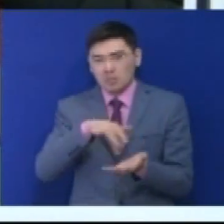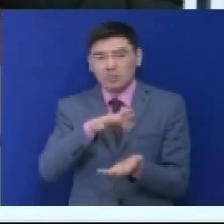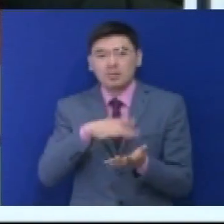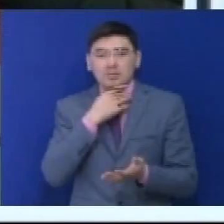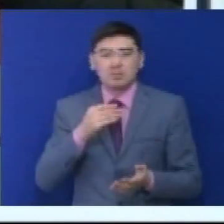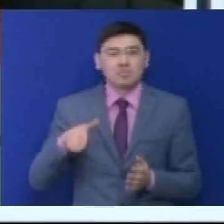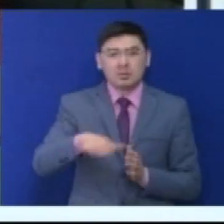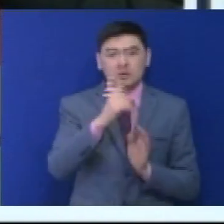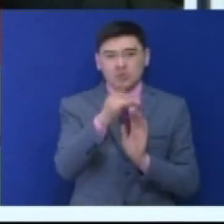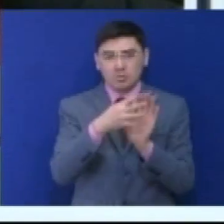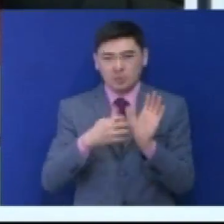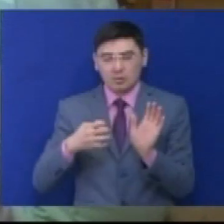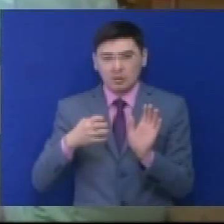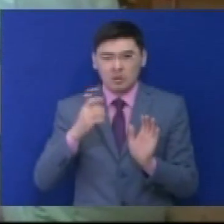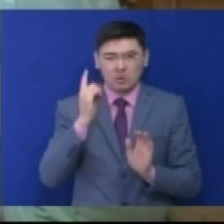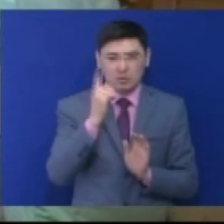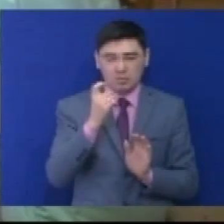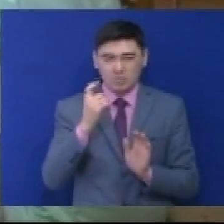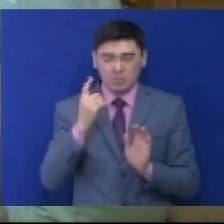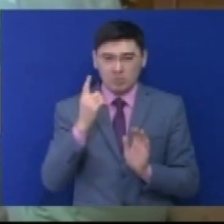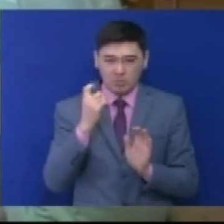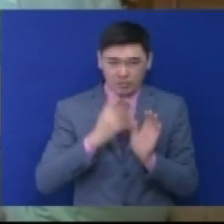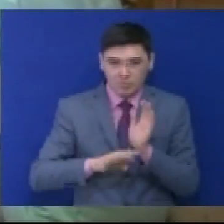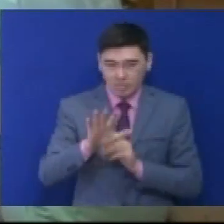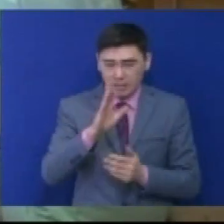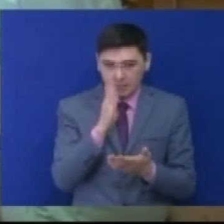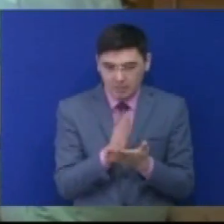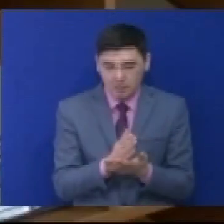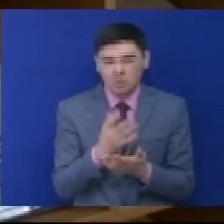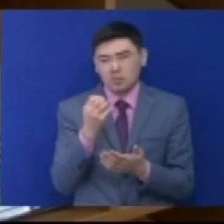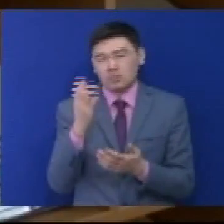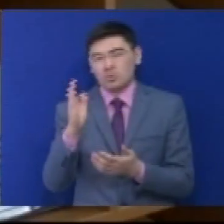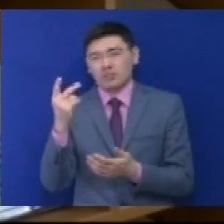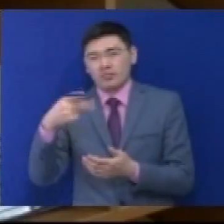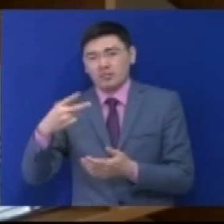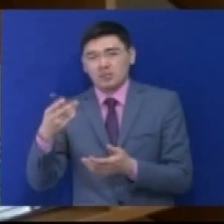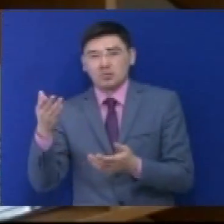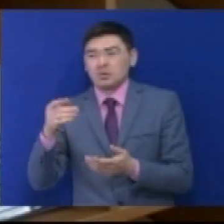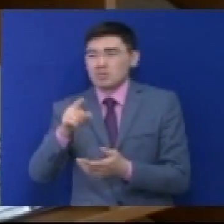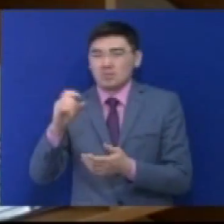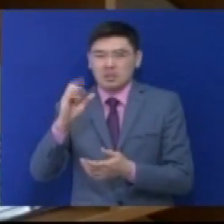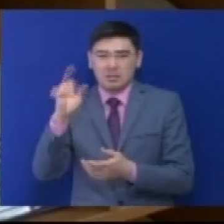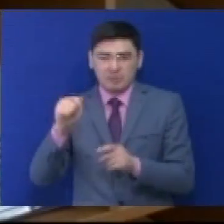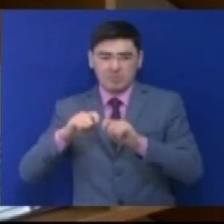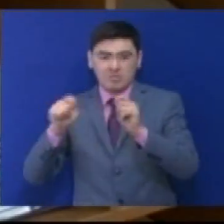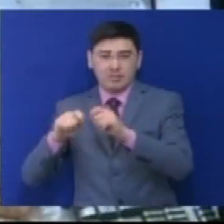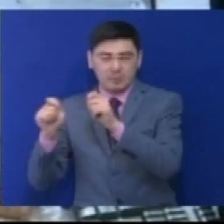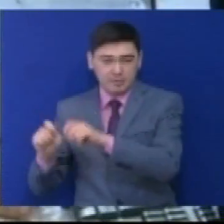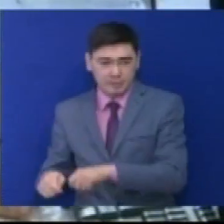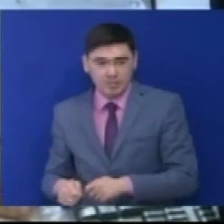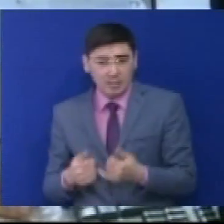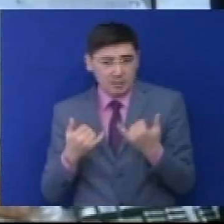жыл соңына дейін тағы қосымша 20-сы ашылады деп жоспарланып отыр. Бүгінде цифрландыруға байланысты жұмыстар тұрғындармен де